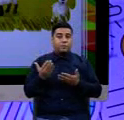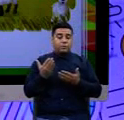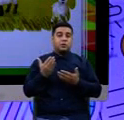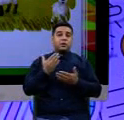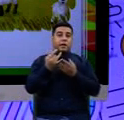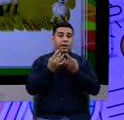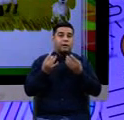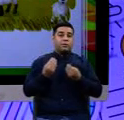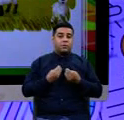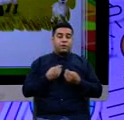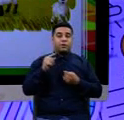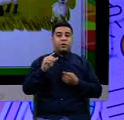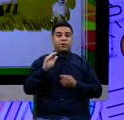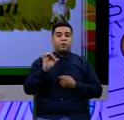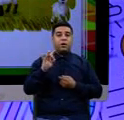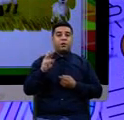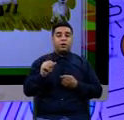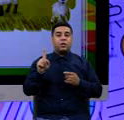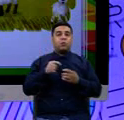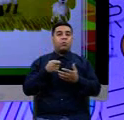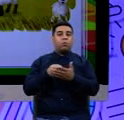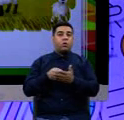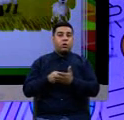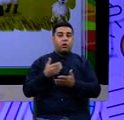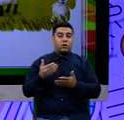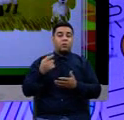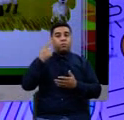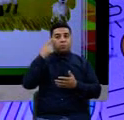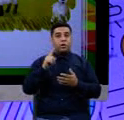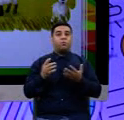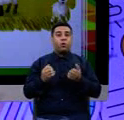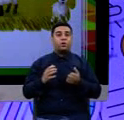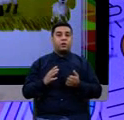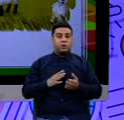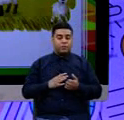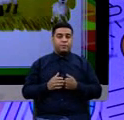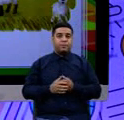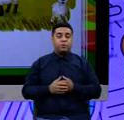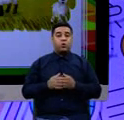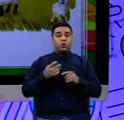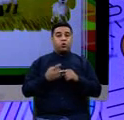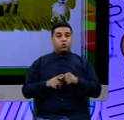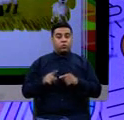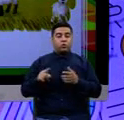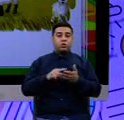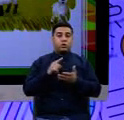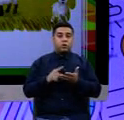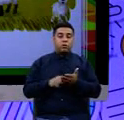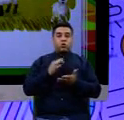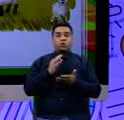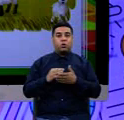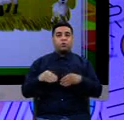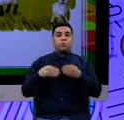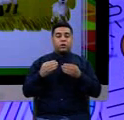Demak, aytingchi, firmada nimalar boqilar ekan? Bilib oldingizmi? Ushbu savolga javob